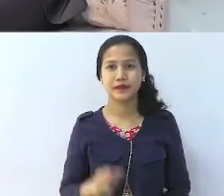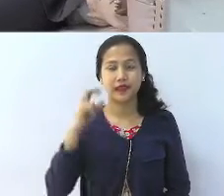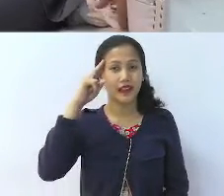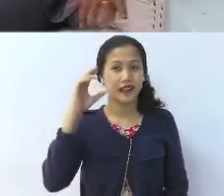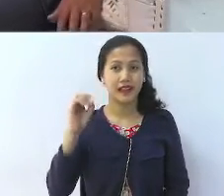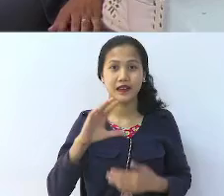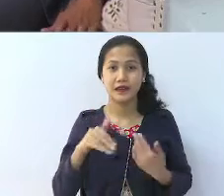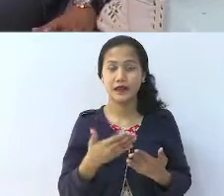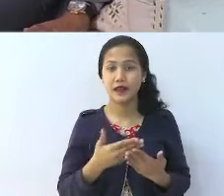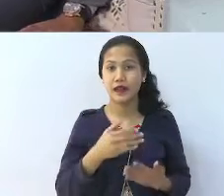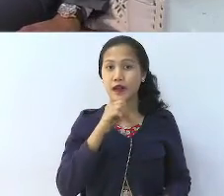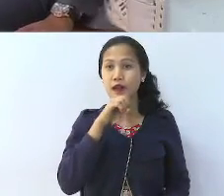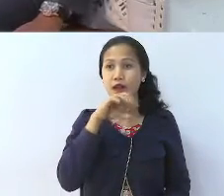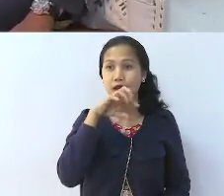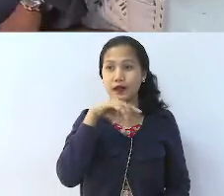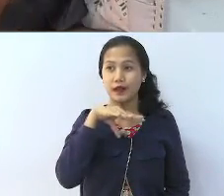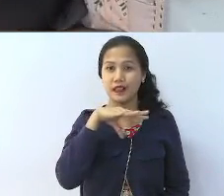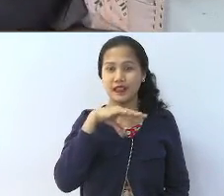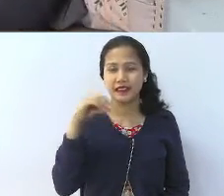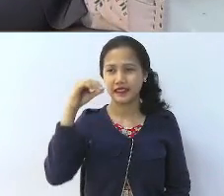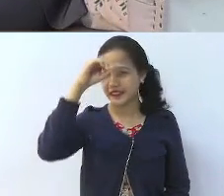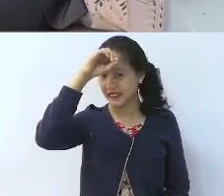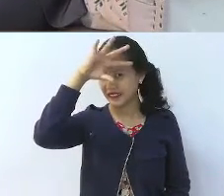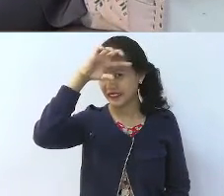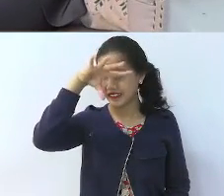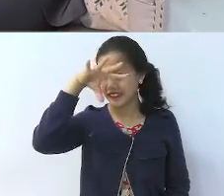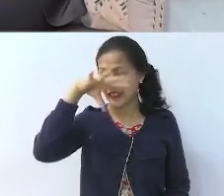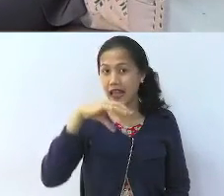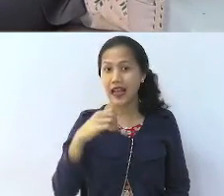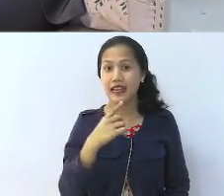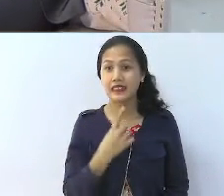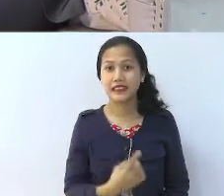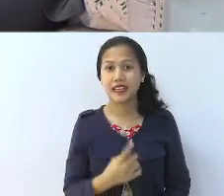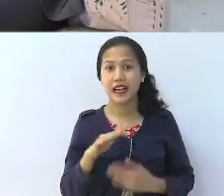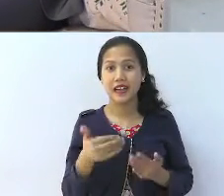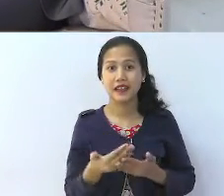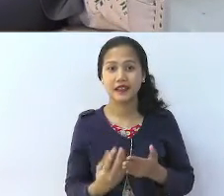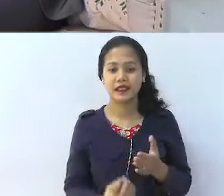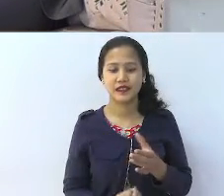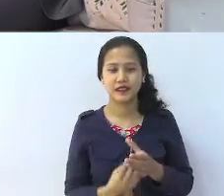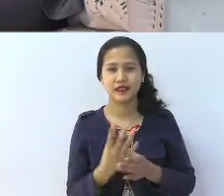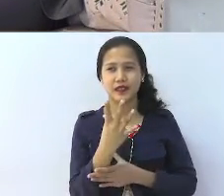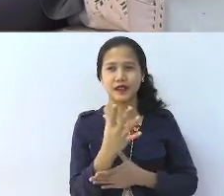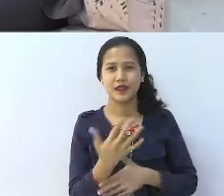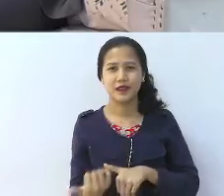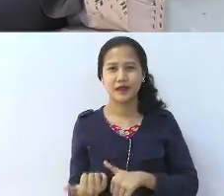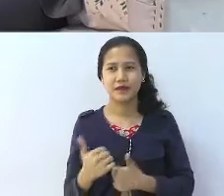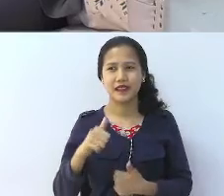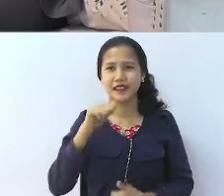Mga senior citizens. Yun, oo nga naman. Nagugulo talaga ang buho mo.